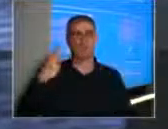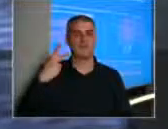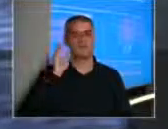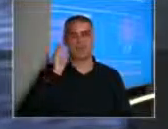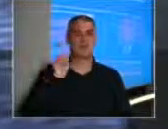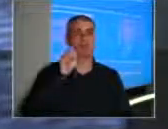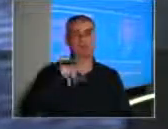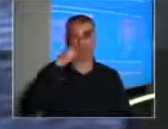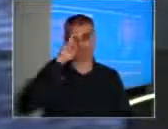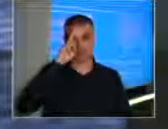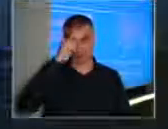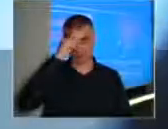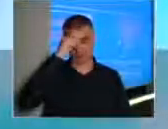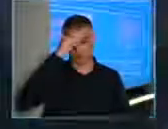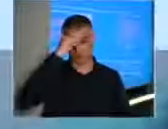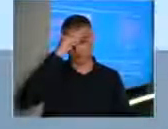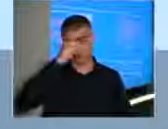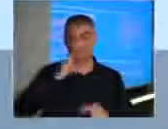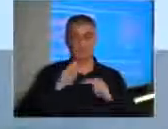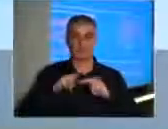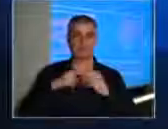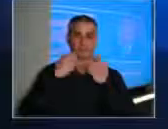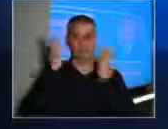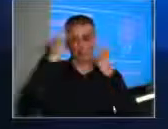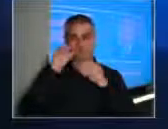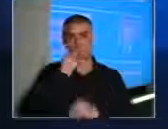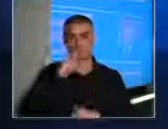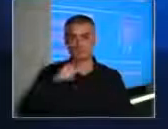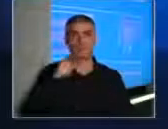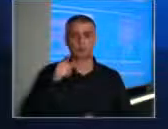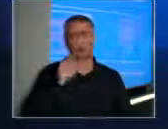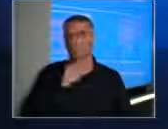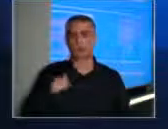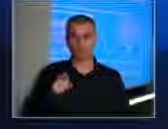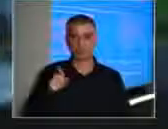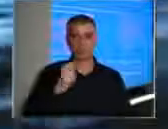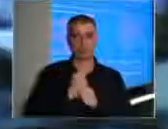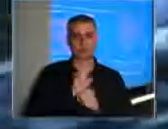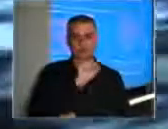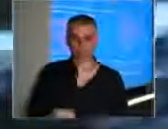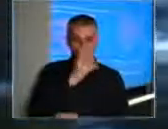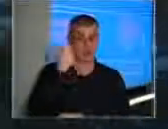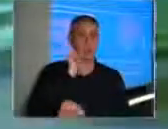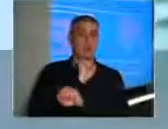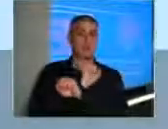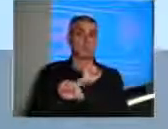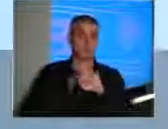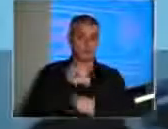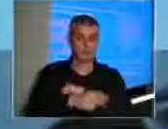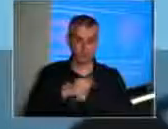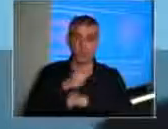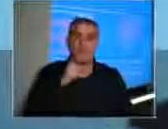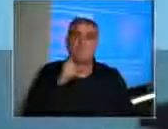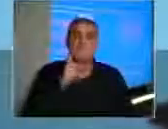לליכוד אחרי סיפור הסכמי אוסלו, הוא אשם אז בהמרדה, הוא ריצה עונש מאסר,